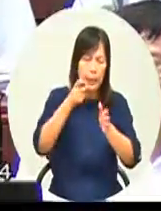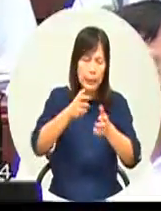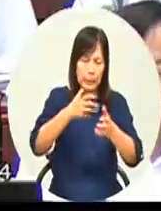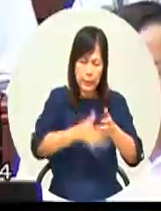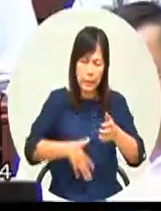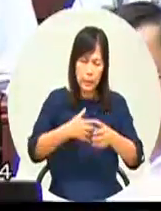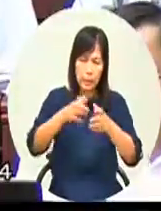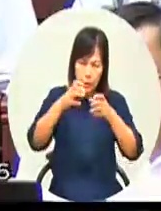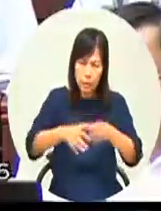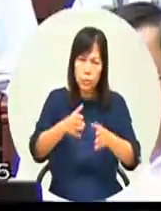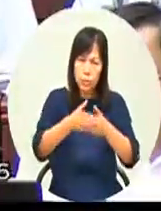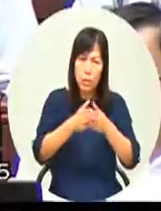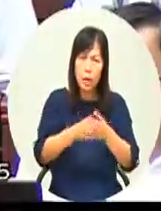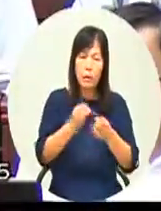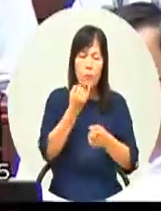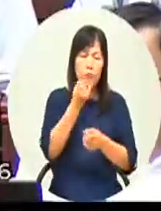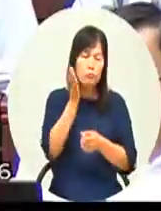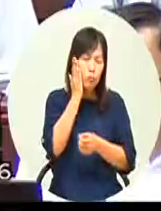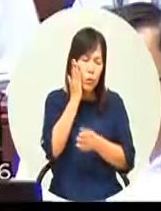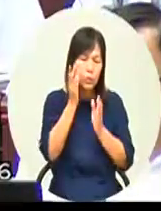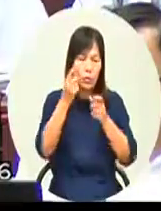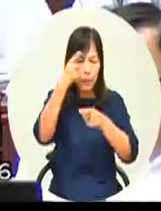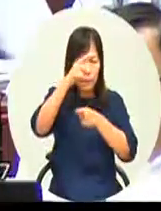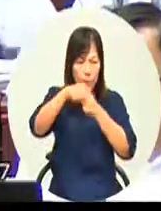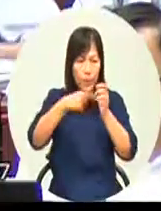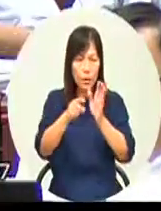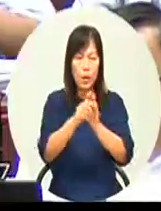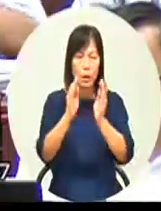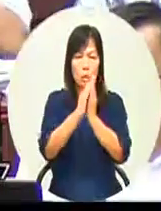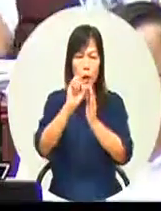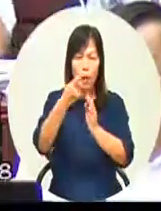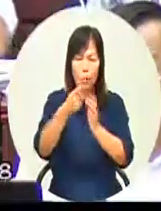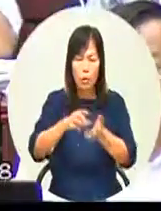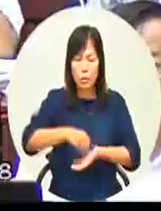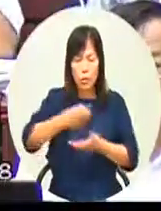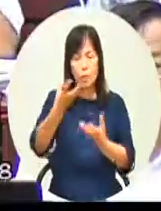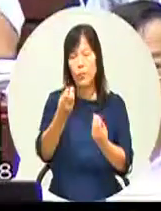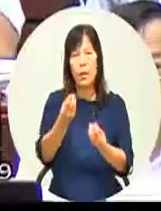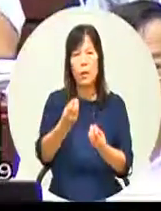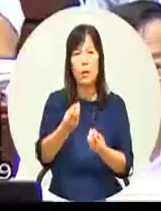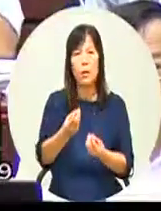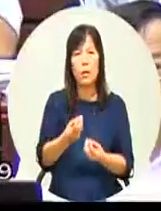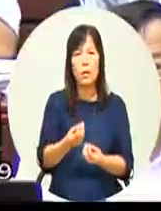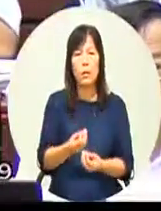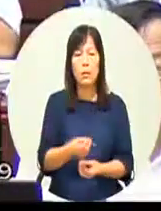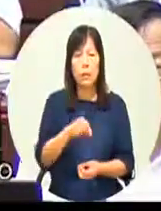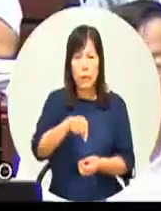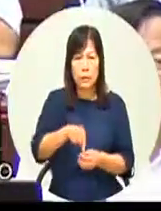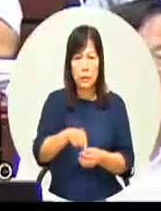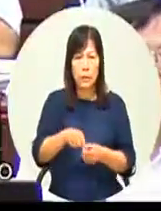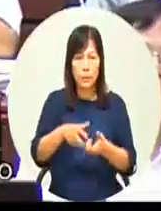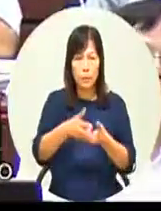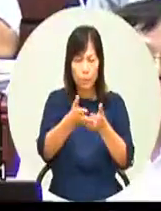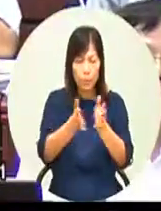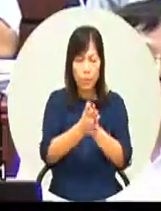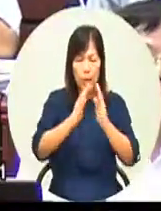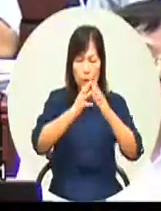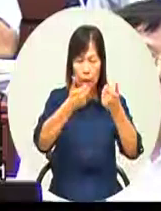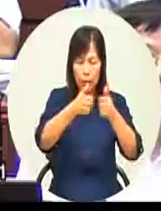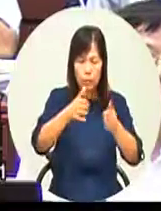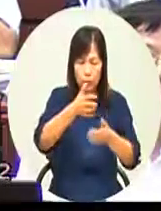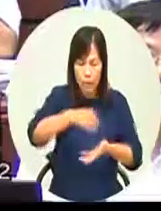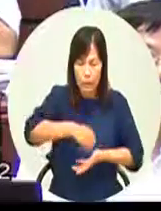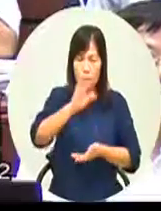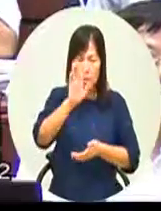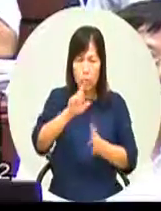那很可惜是明年的部分，我们知道桃园区公所没有提出来。不过这个部分呢，我想刚刚议员的提议呢，我